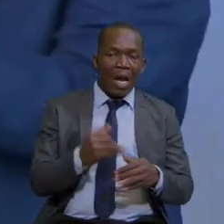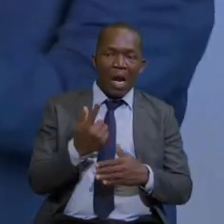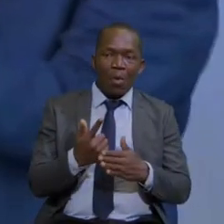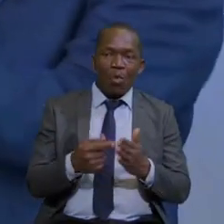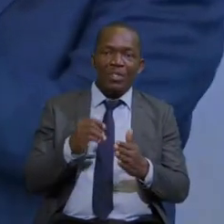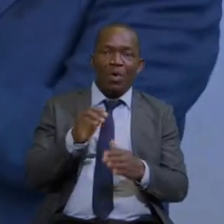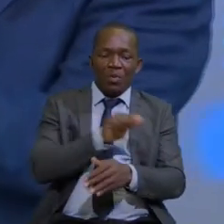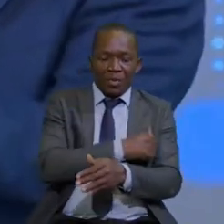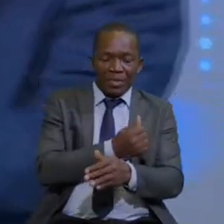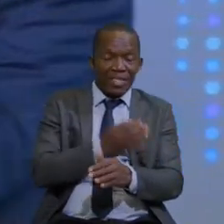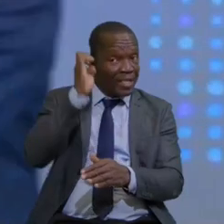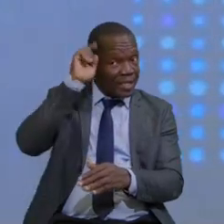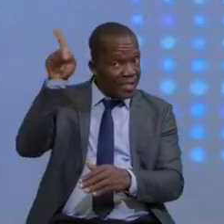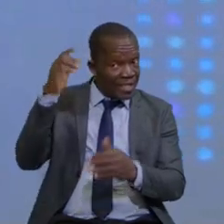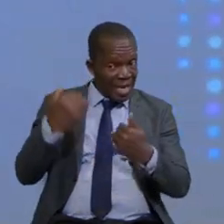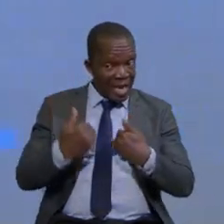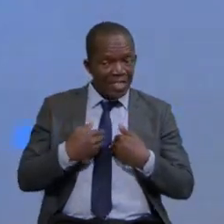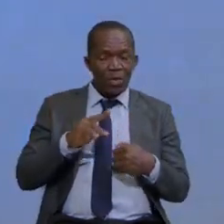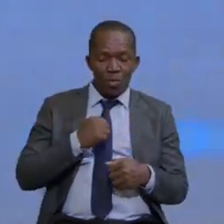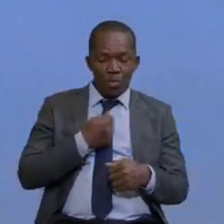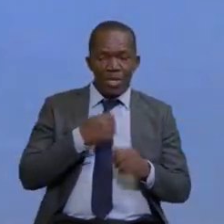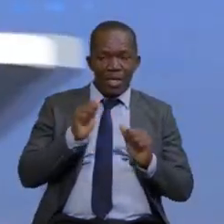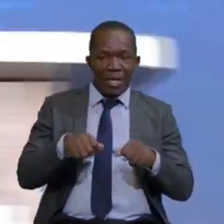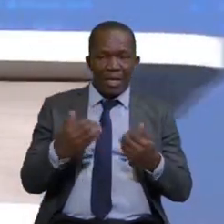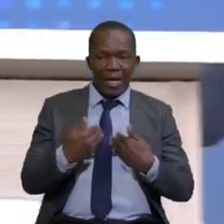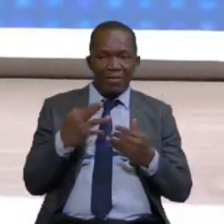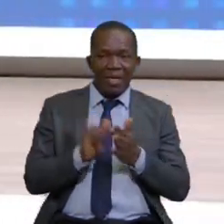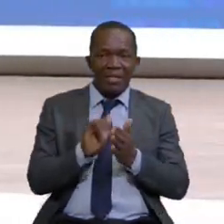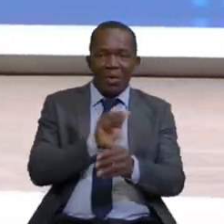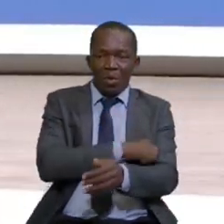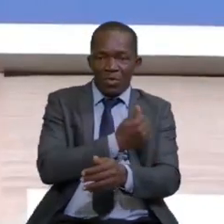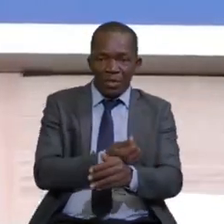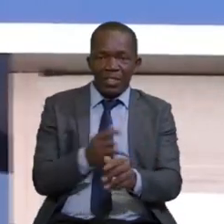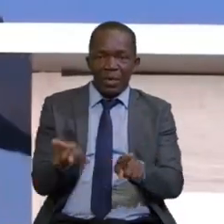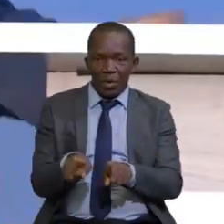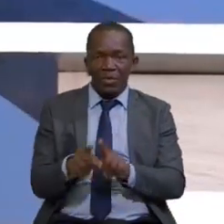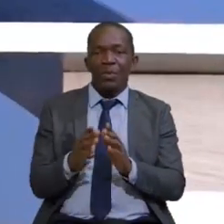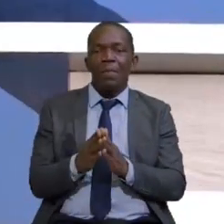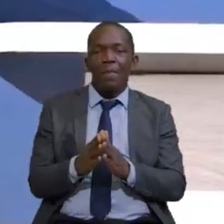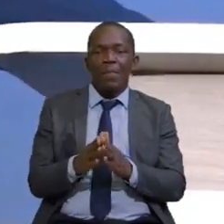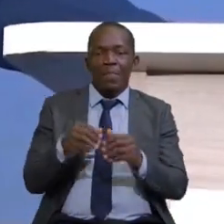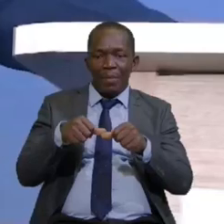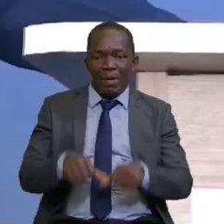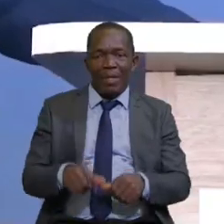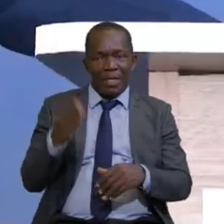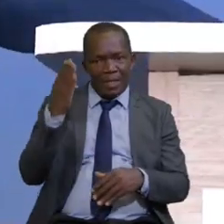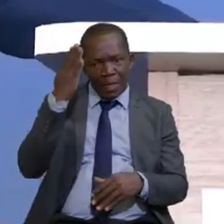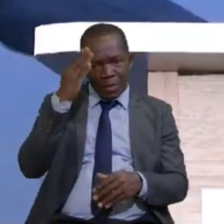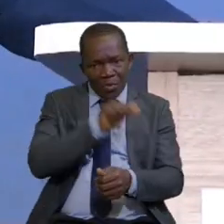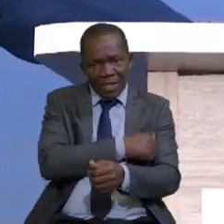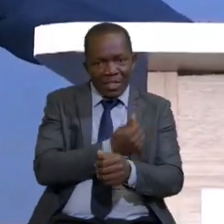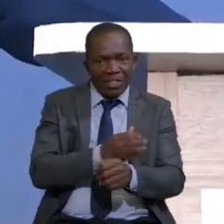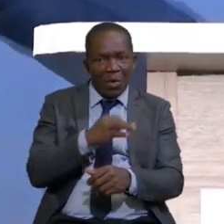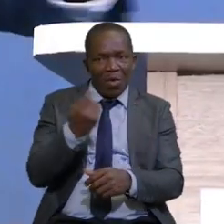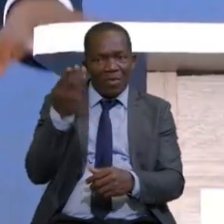L'autorisation permanente du Fils reconnu. Le Fils reconnu, le Père